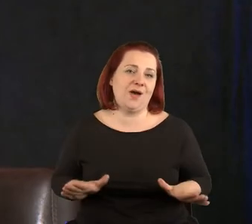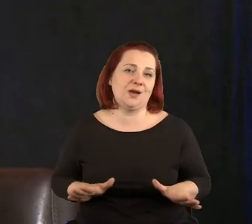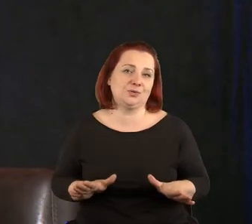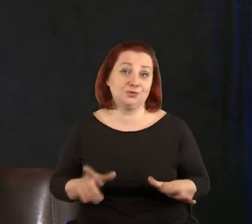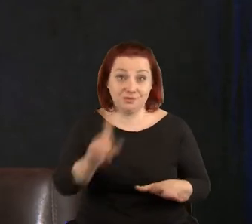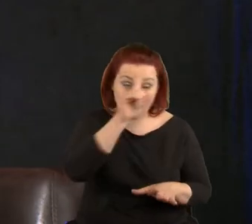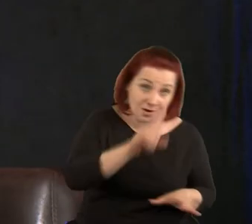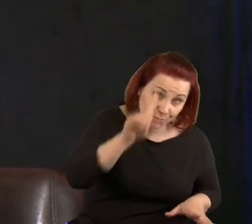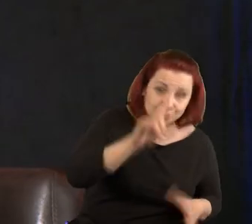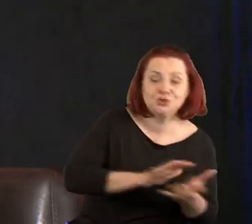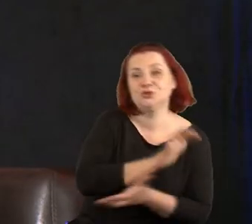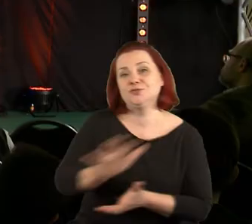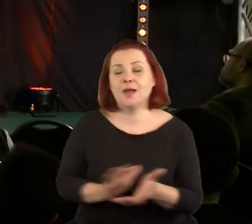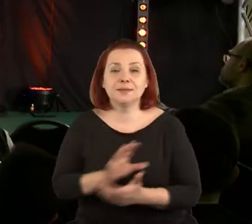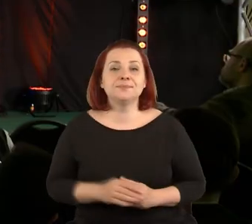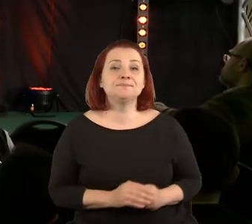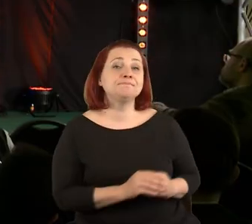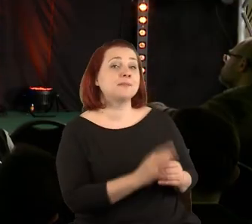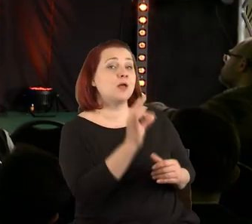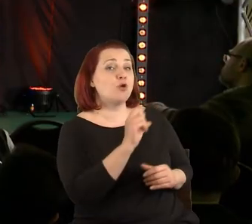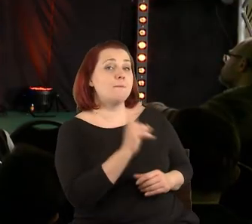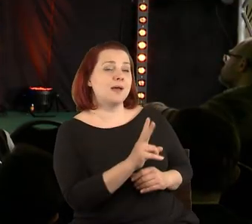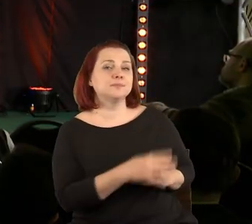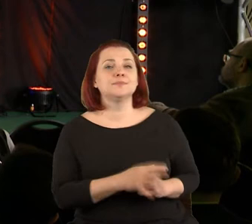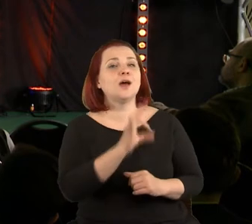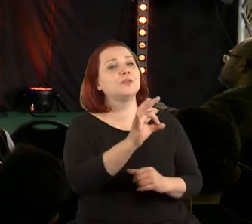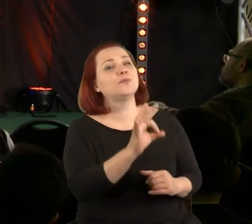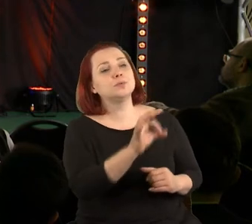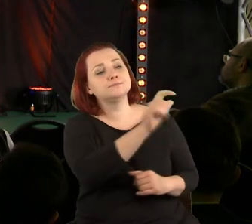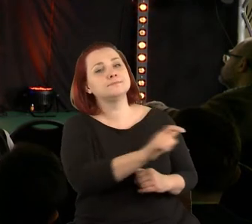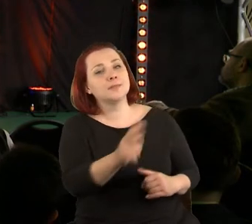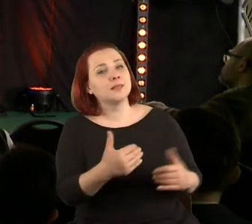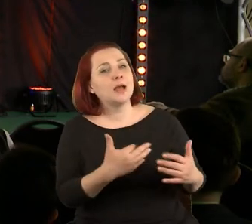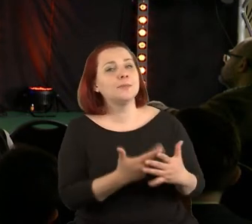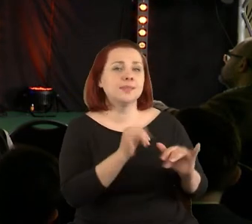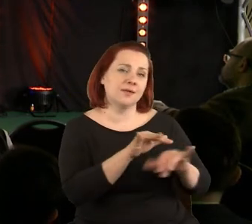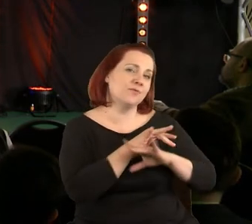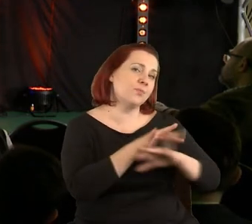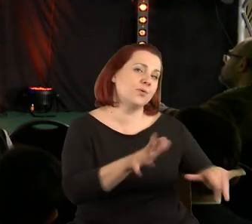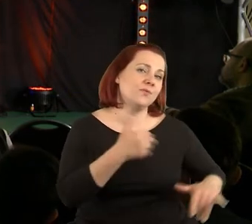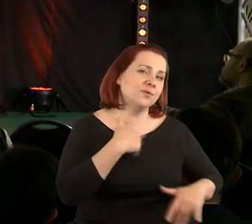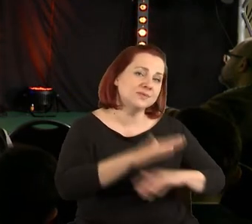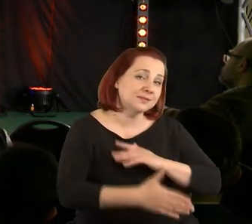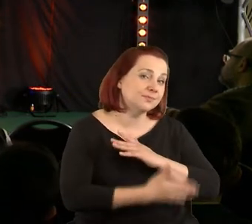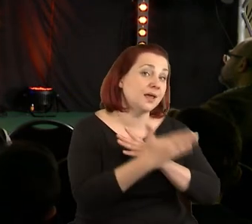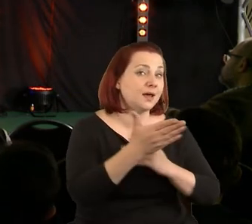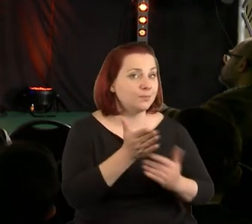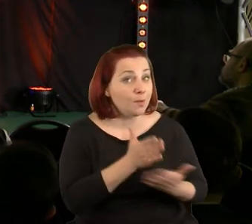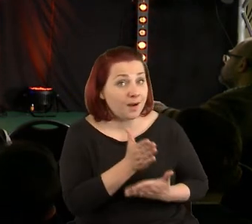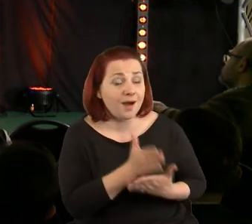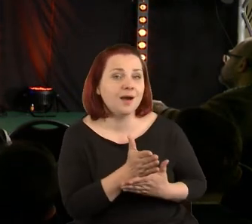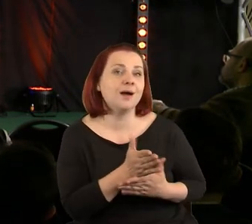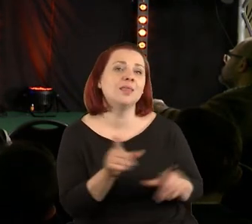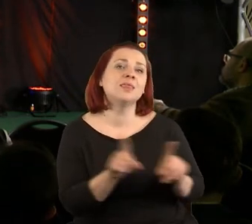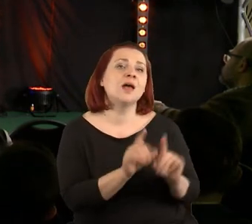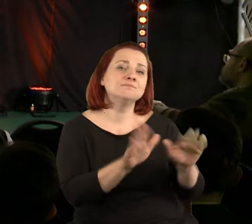na świat. Tomko, a u ciebie jak ten świat najbliższych osób wpływał, wspierał, pomagał,